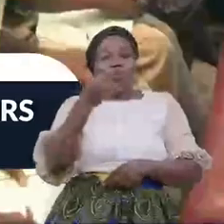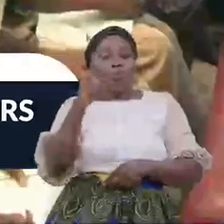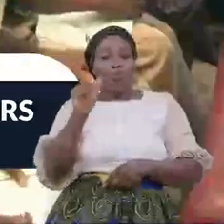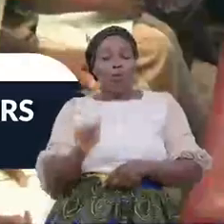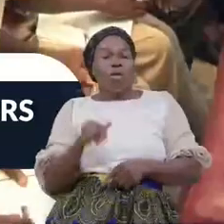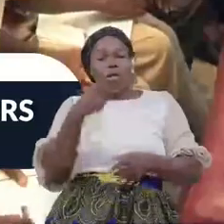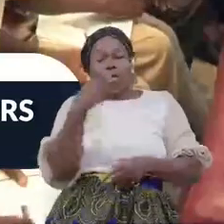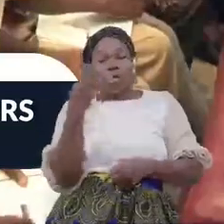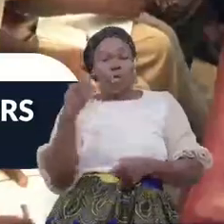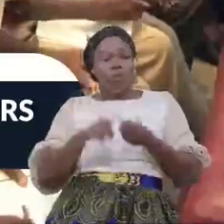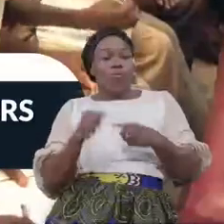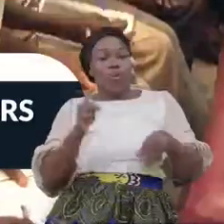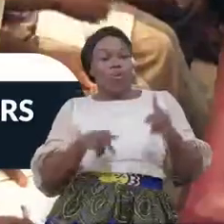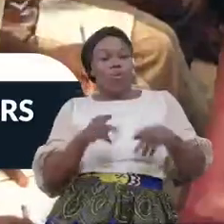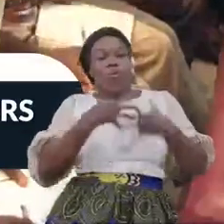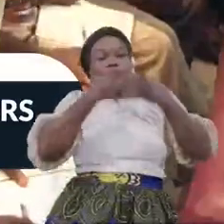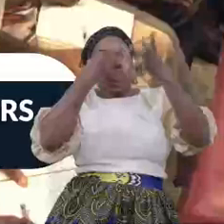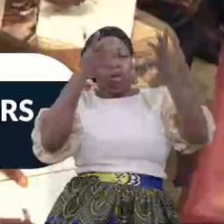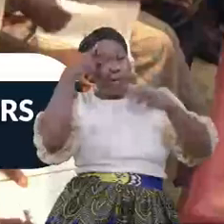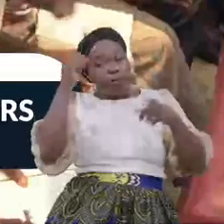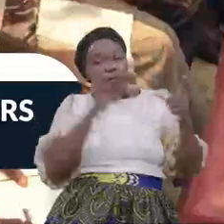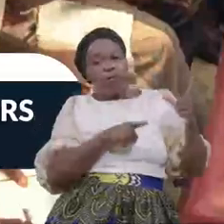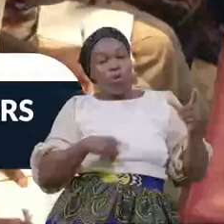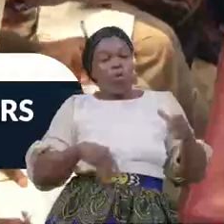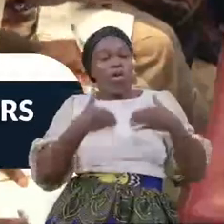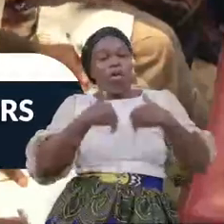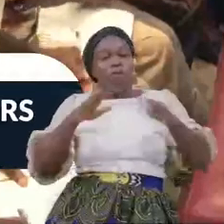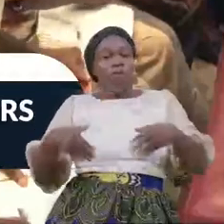Josué dit au peuple, poussez des cris. Car